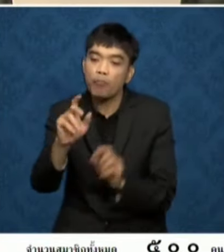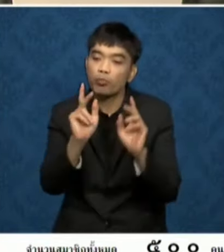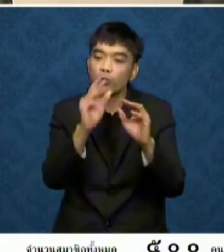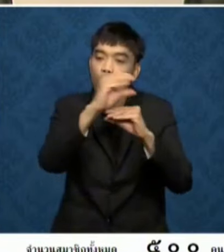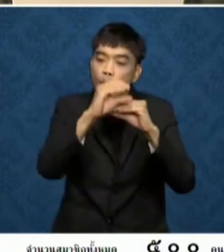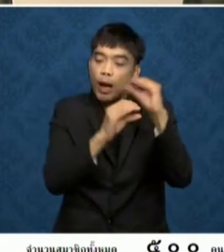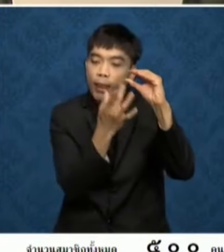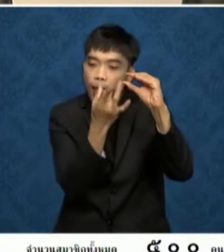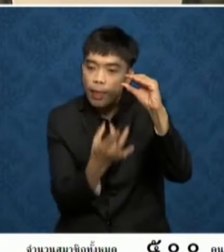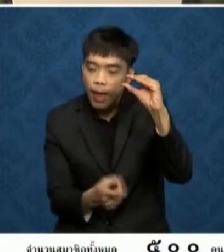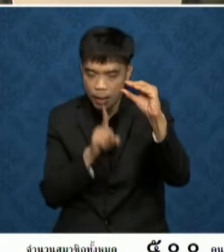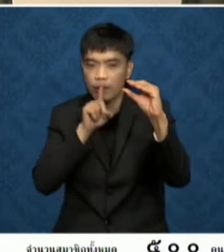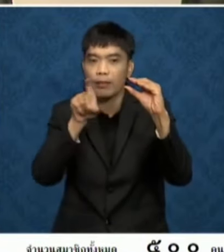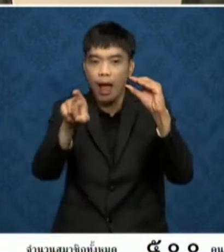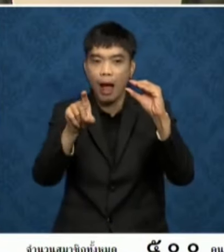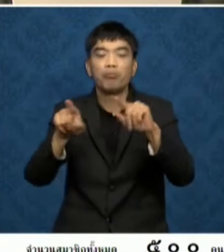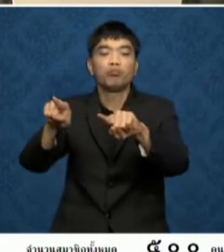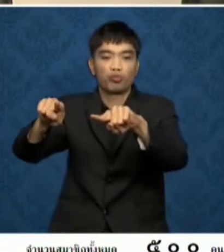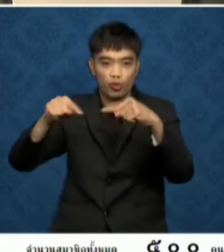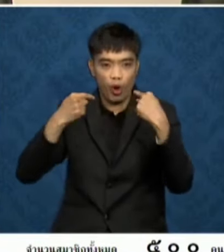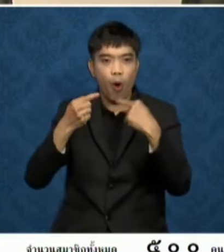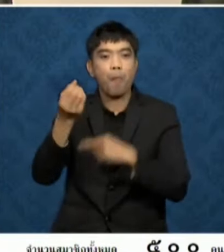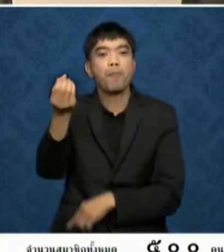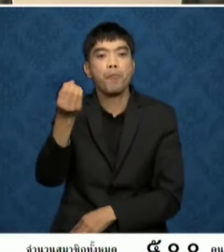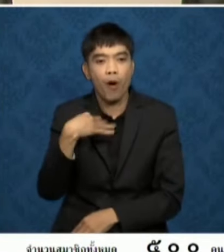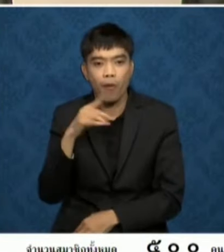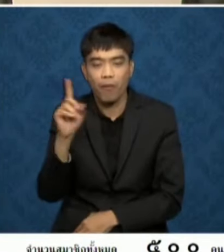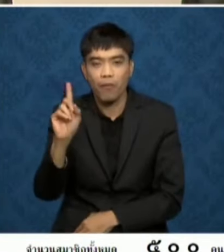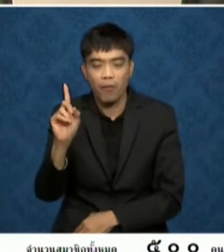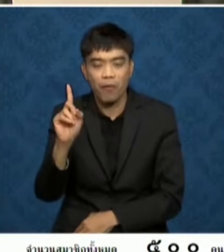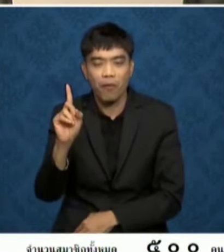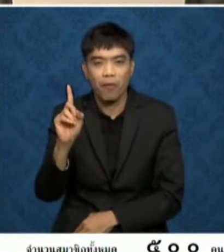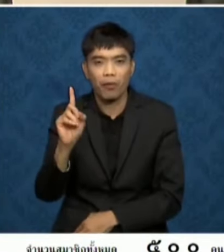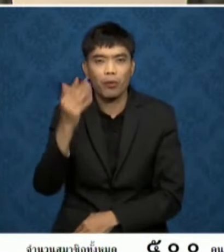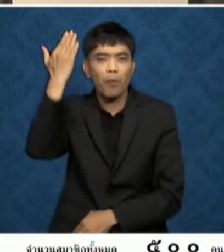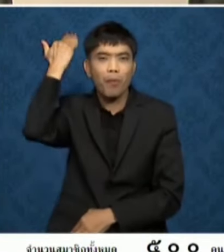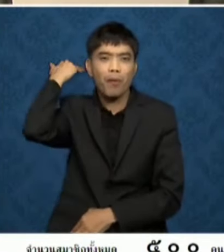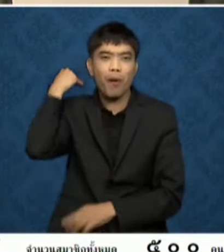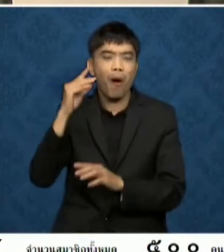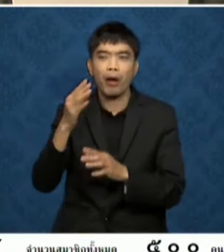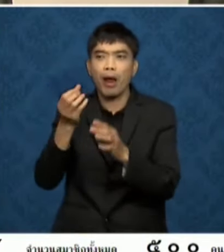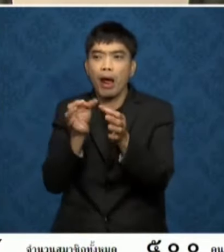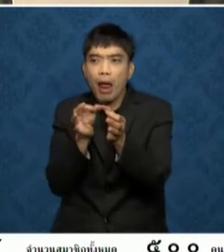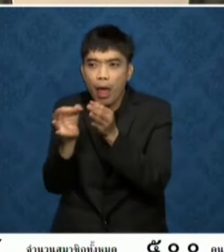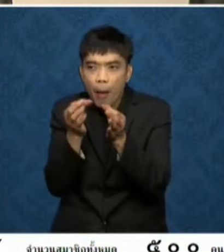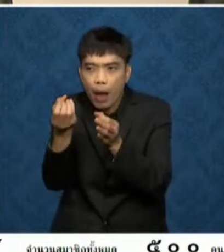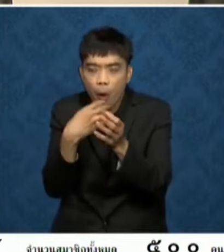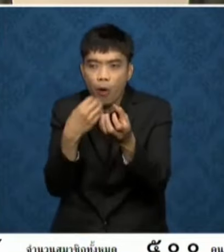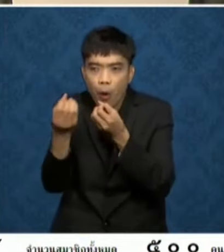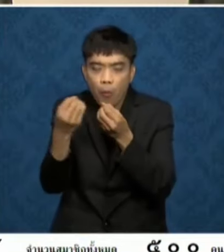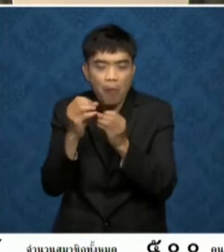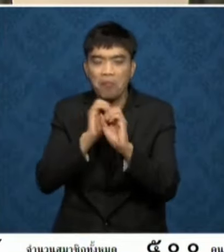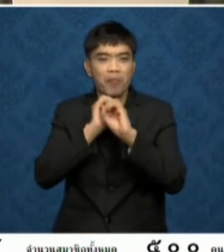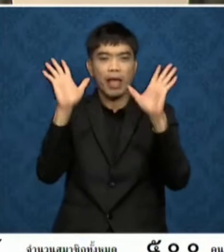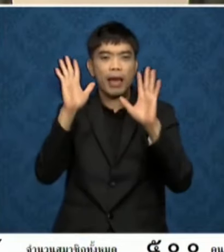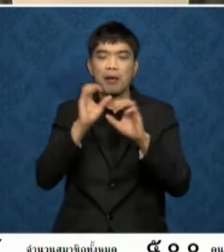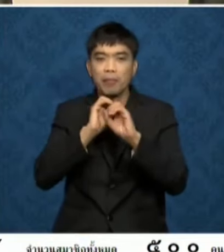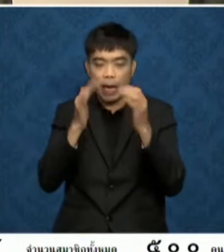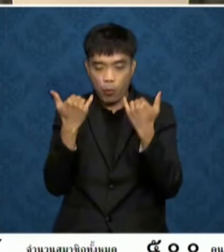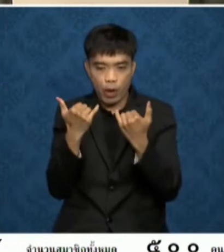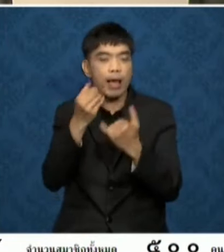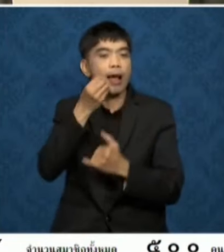จึงได้คำตอบนะคะในเบื้องต้นแต่ตอนนั้นยังไม่กระจ่างก็ได้ให้หน่วยงานกลับไปทำการบ้านนะคะทำเอกสารม